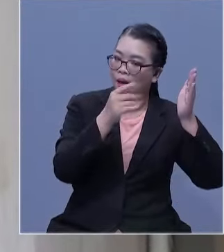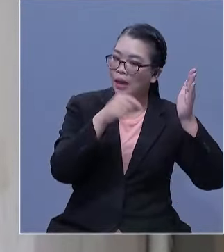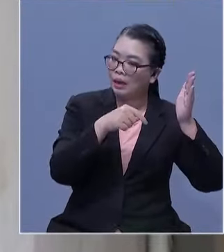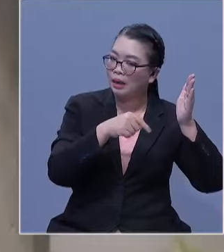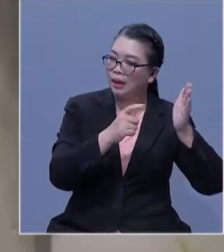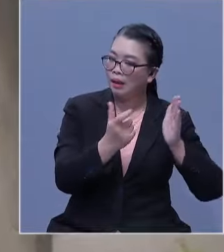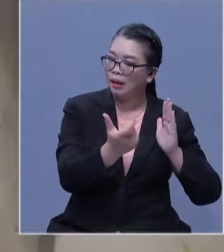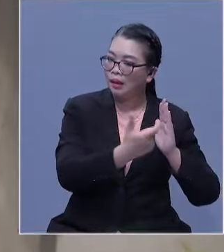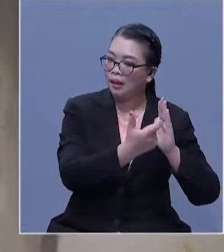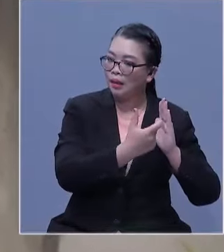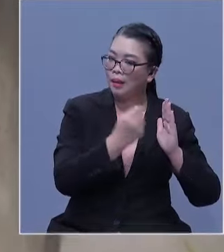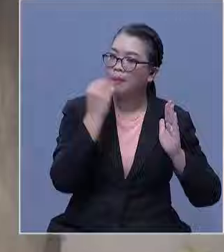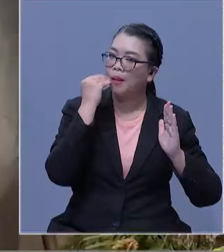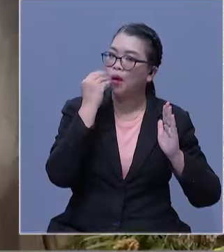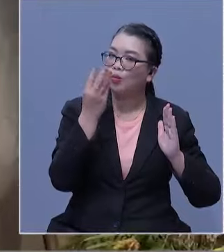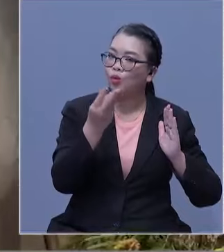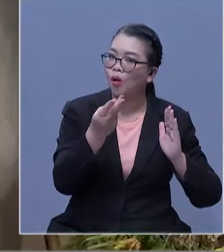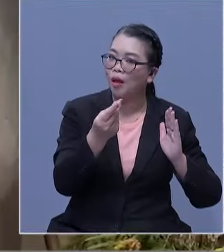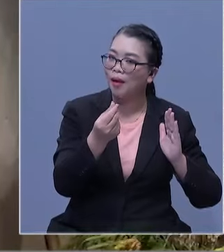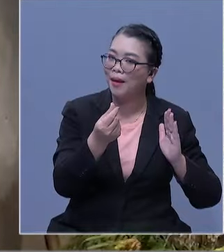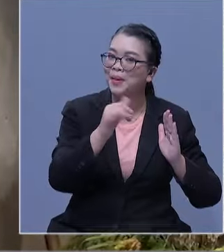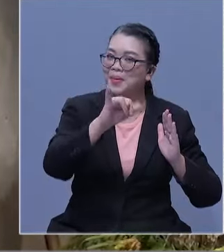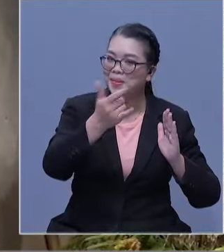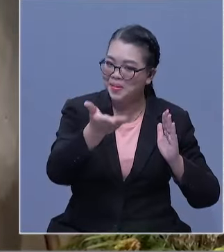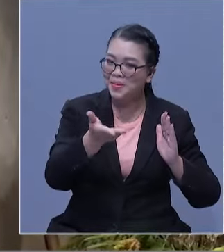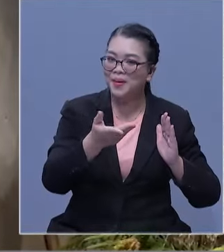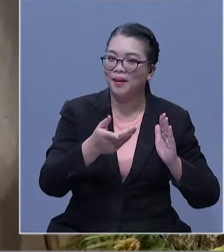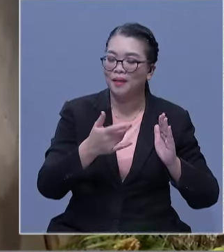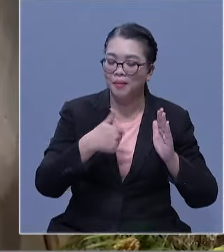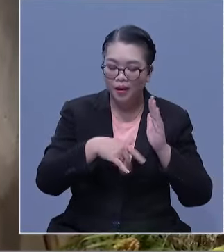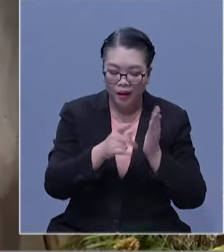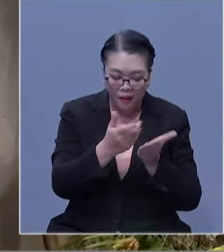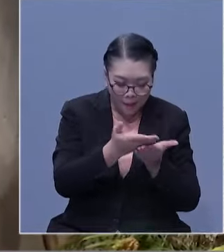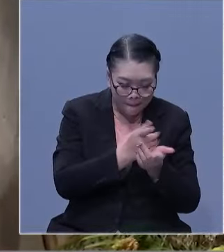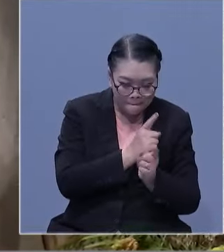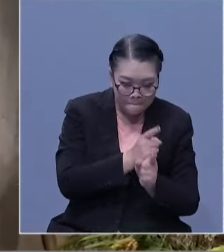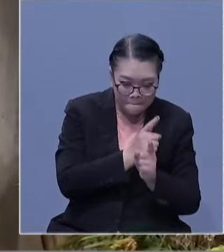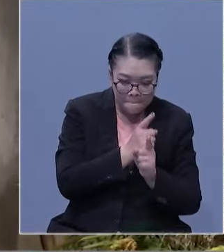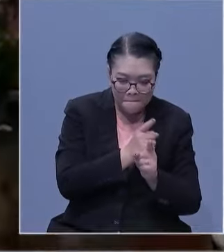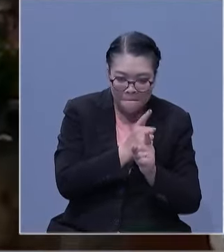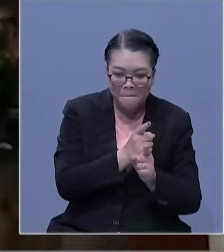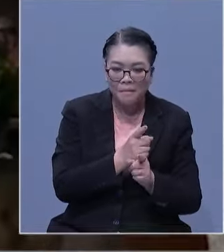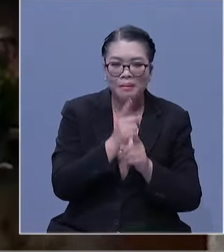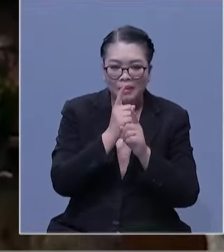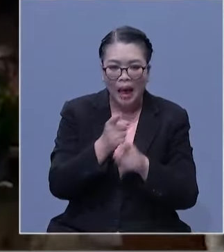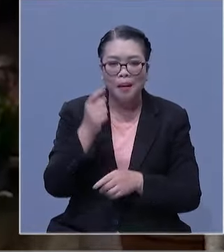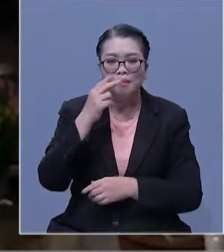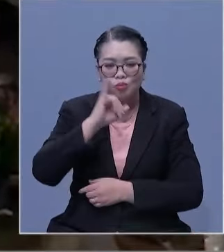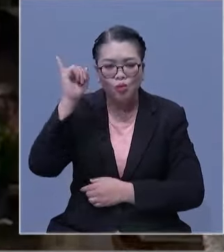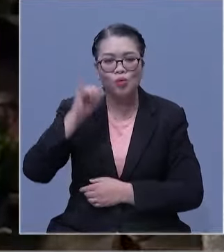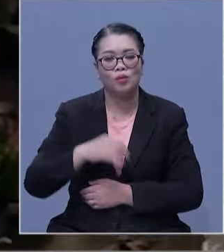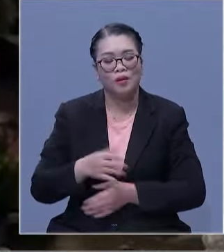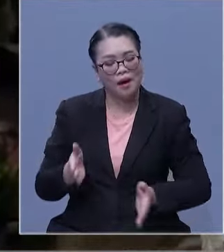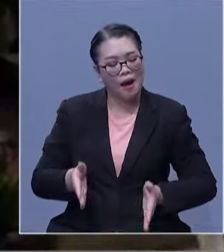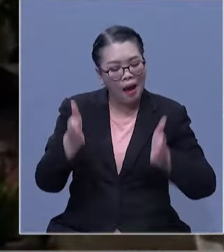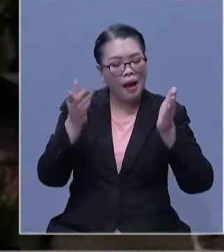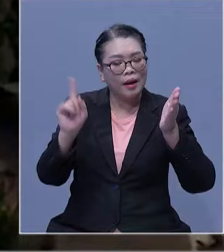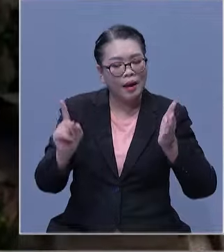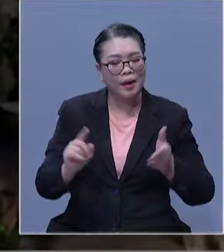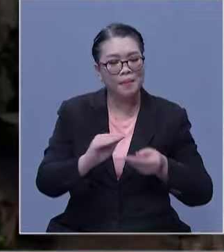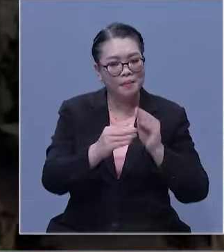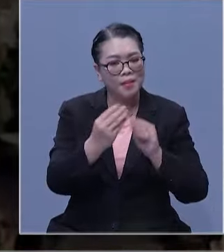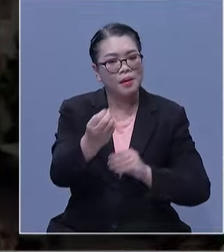เลขทอคารเทไรเพื่อใครจะไปศักกลด จะไดตามไปถูกอย่ด้วาอยู่อาคารไหนใชมั้ย